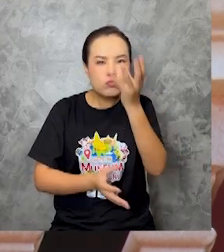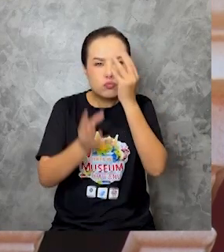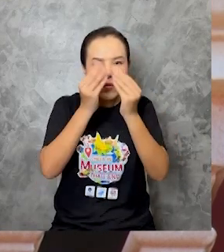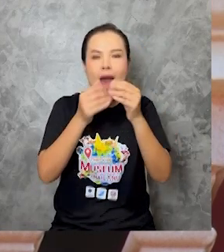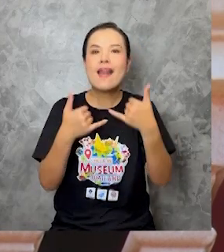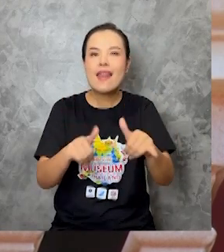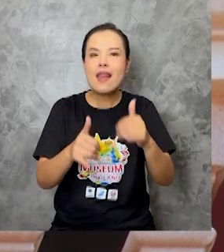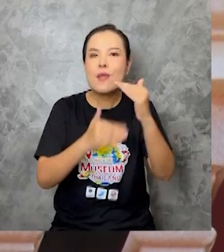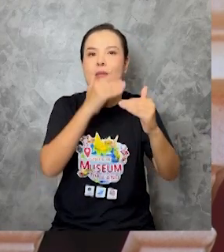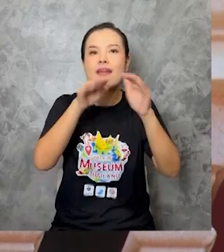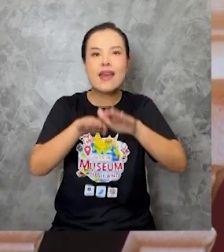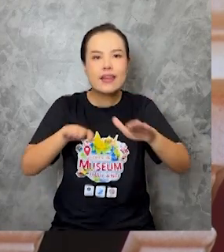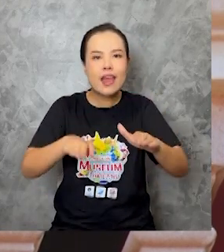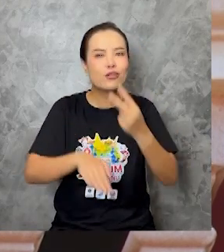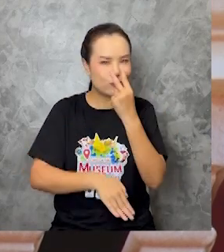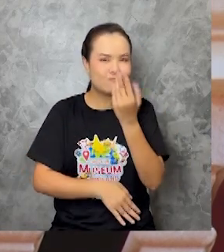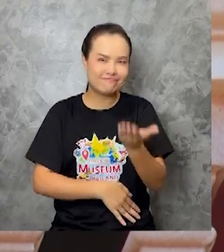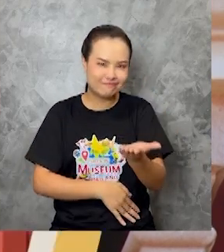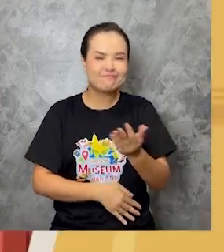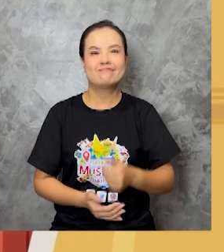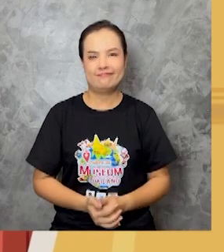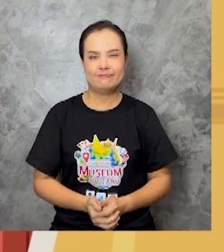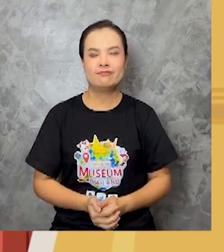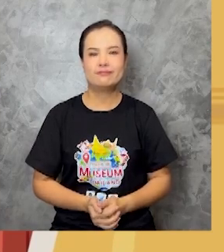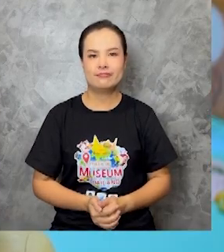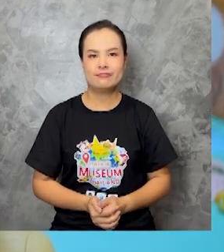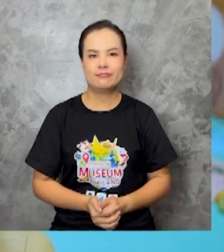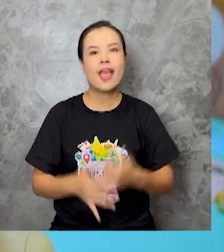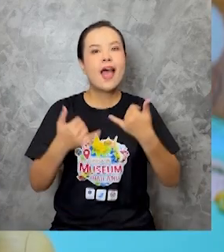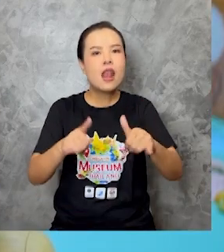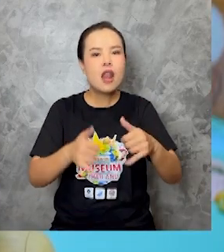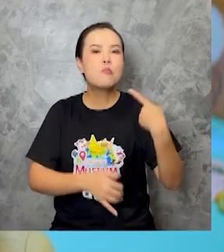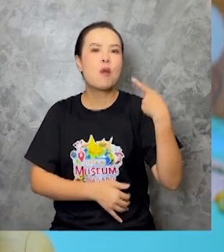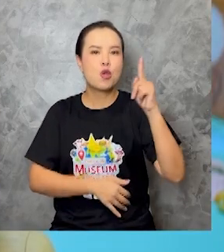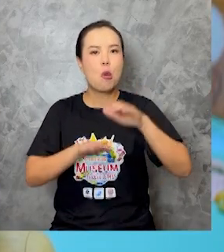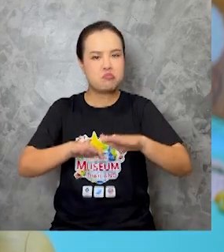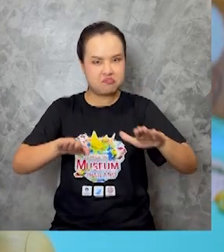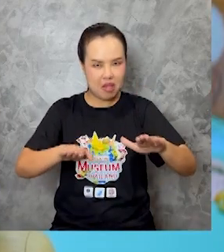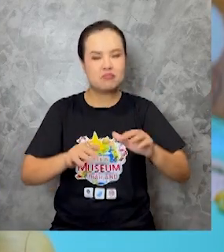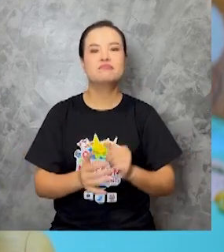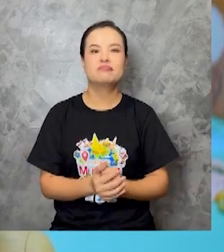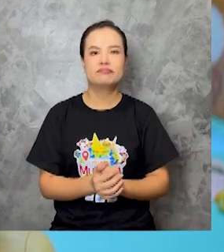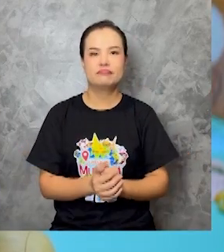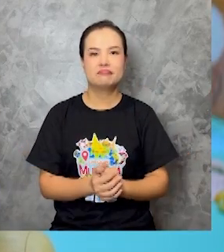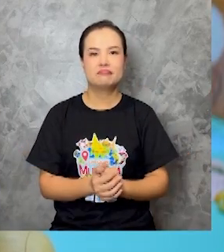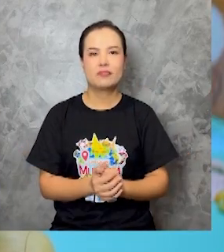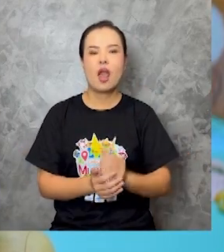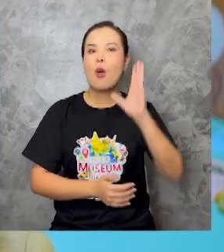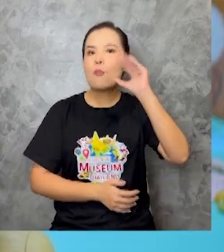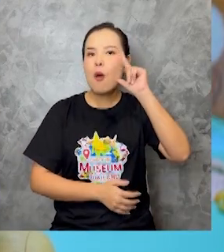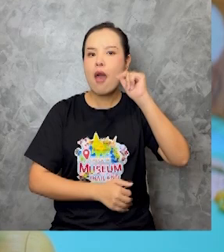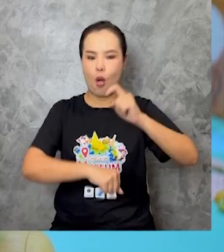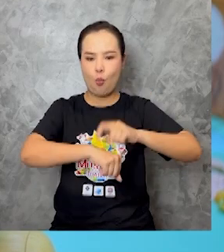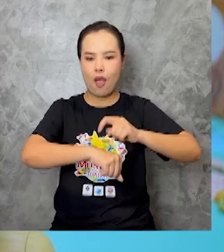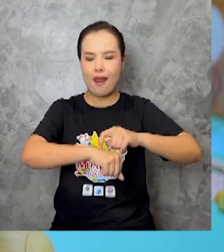เล่นและพัฒนาการของเด็กค่ะจะเป็นยังไงไปชมกันเลยค่ะ การเล่นมีประโยชน์สำหรับเด็กมากนะคะเมื่อพ่อแม่มีเว